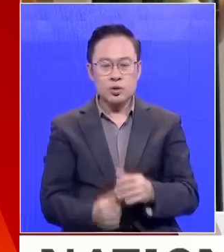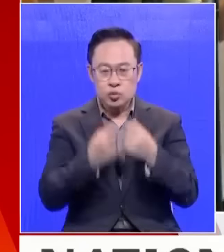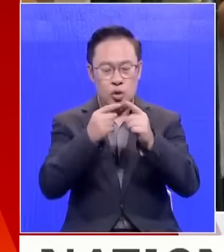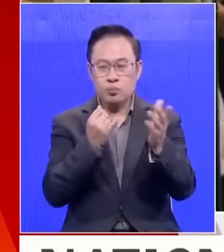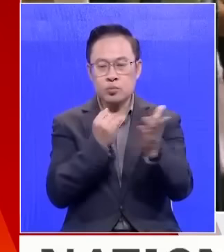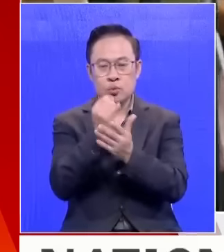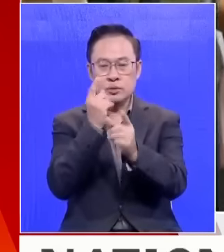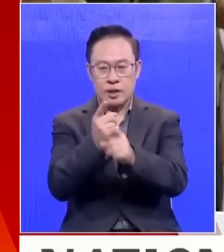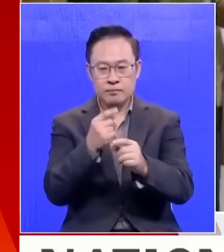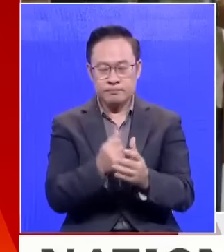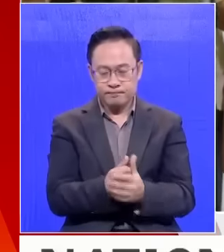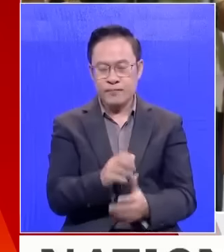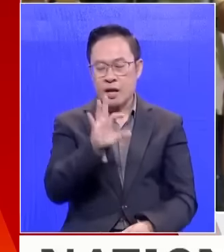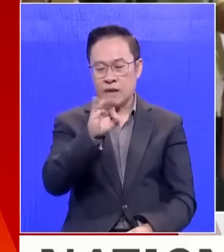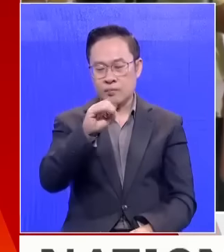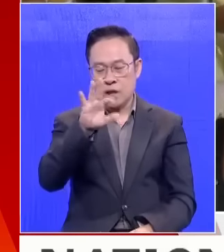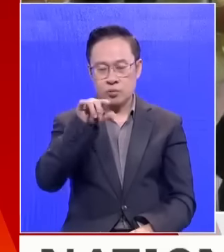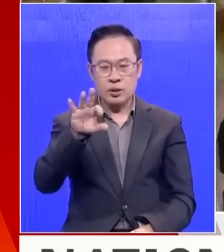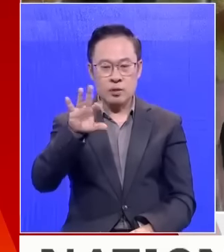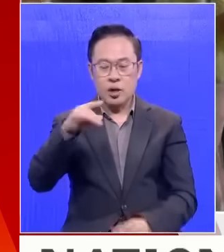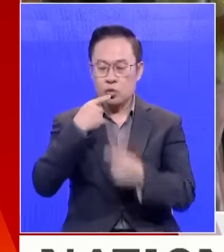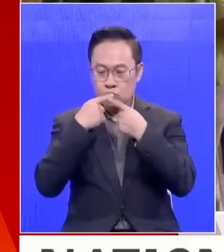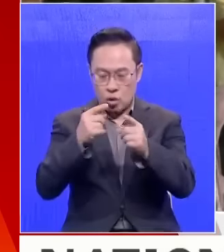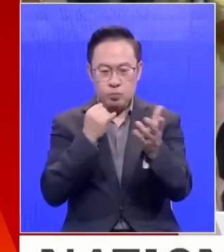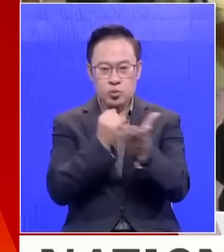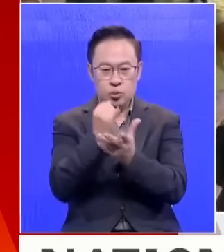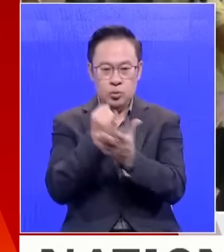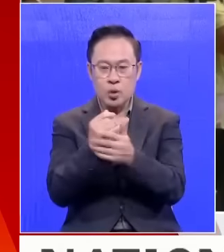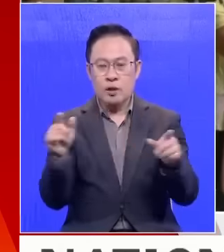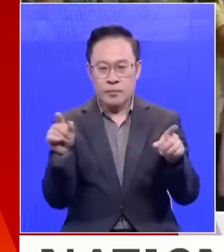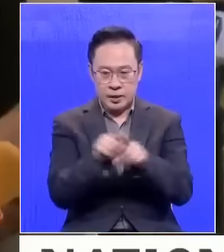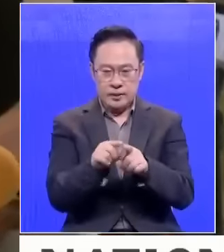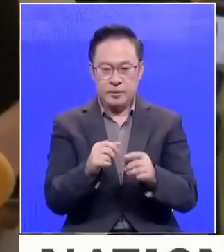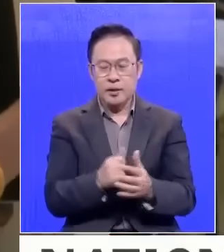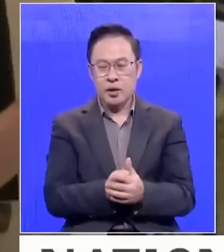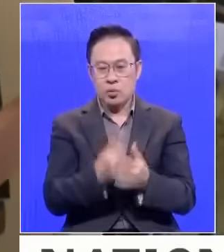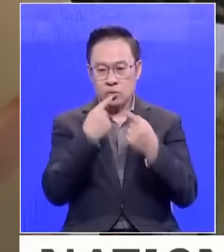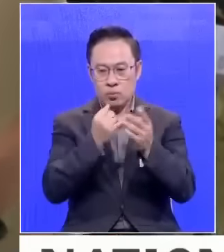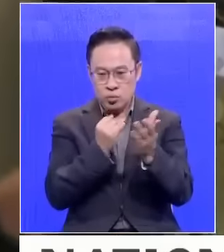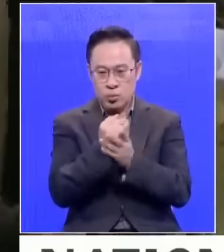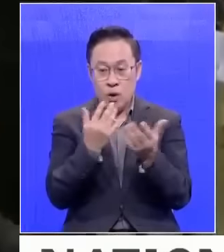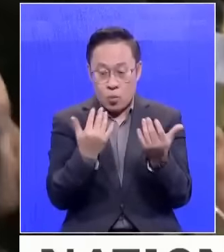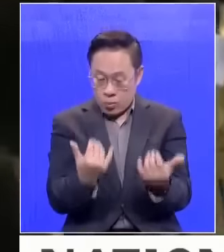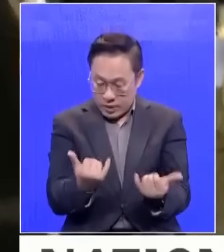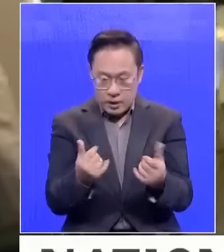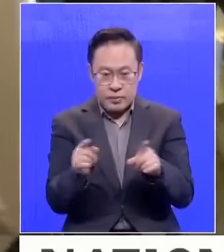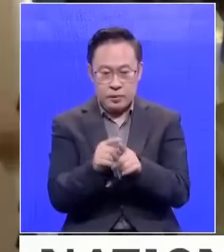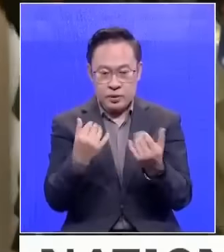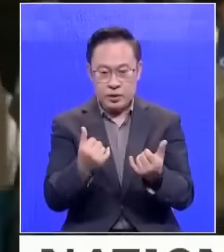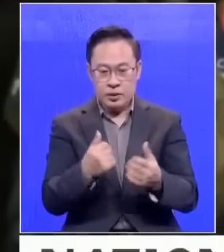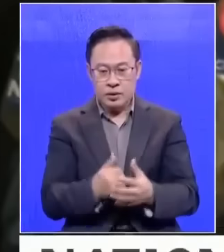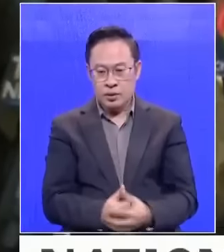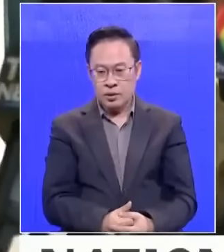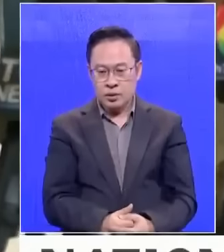99.9999% ตอบได้แล้วต้องบอกว่าไม่ได้ตอบธรรมดาตอบแบบมีทางหนีทีไล่ปรากฏเรื่องนี้อาจารย์บ